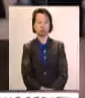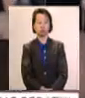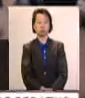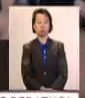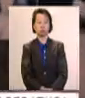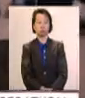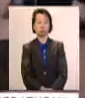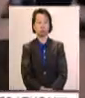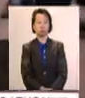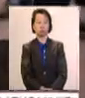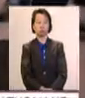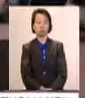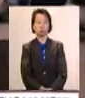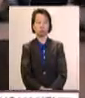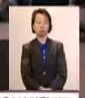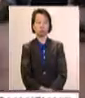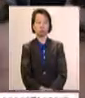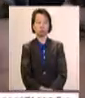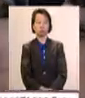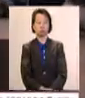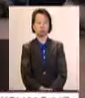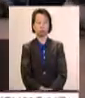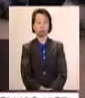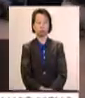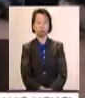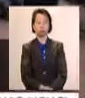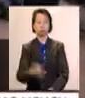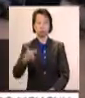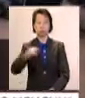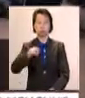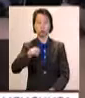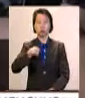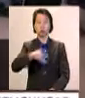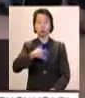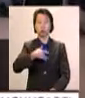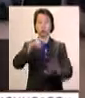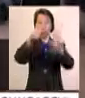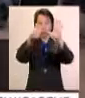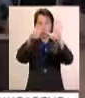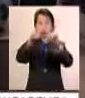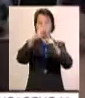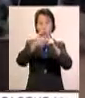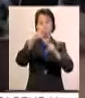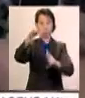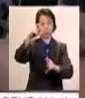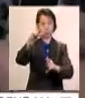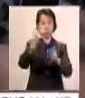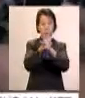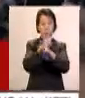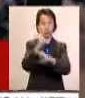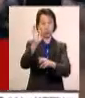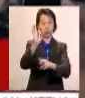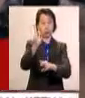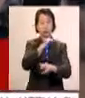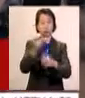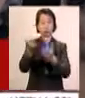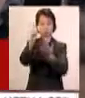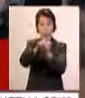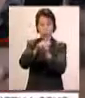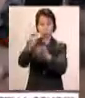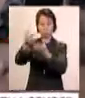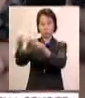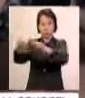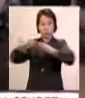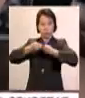Dua kali setahun, dalam 6 bulan jadi okey. Saya rasa 6 bulan sekali lebih okey. Dan laporan tu harus berikan kepada